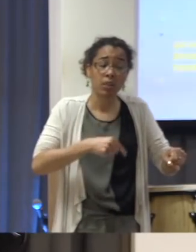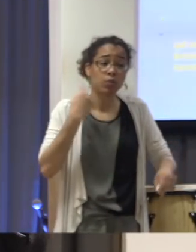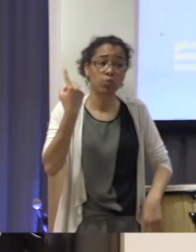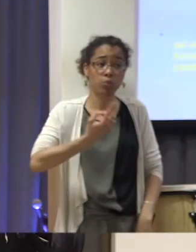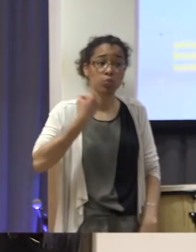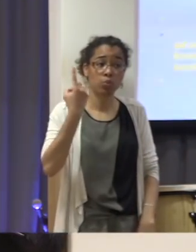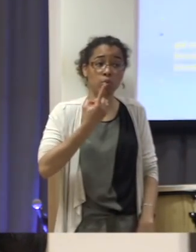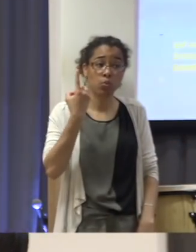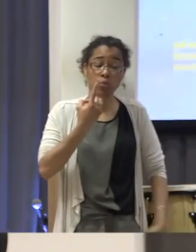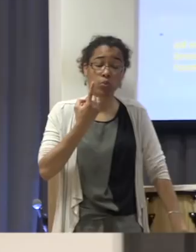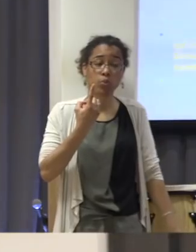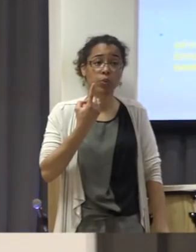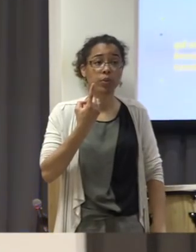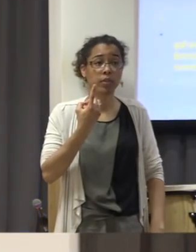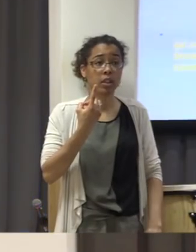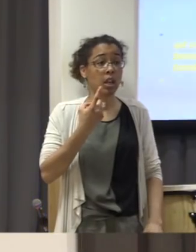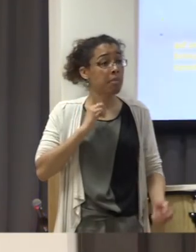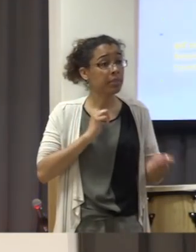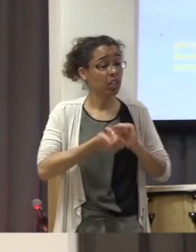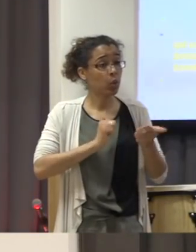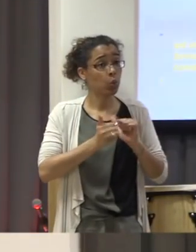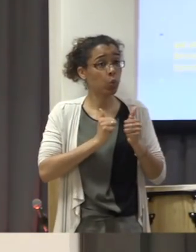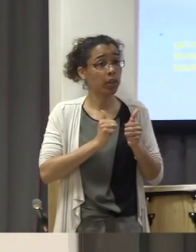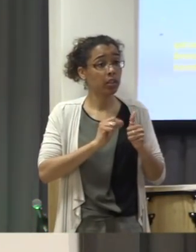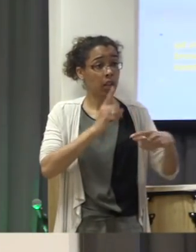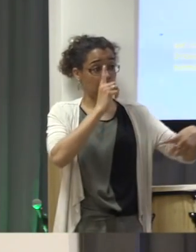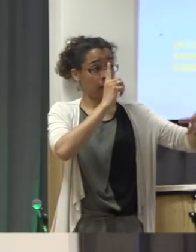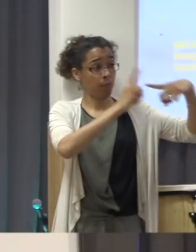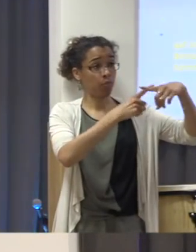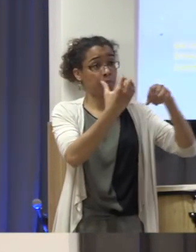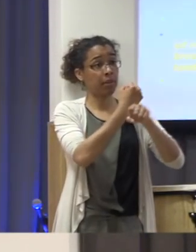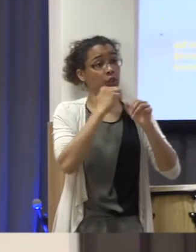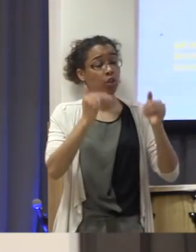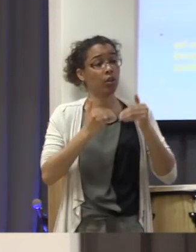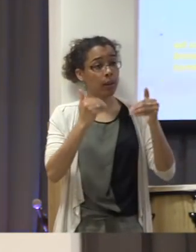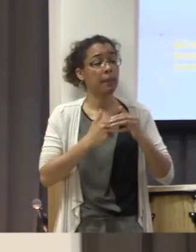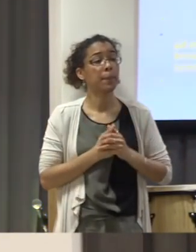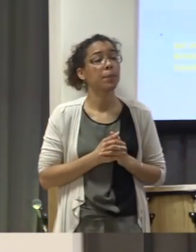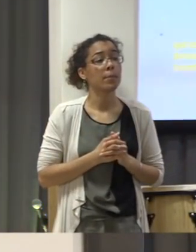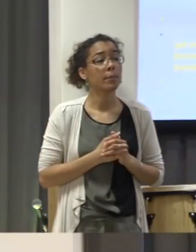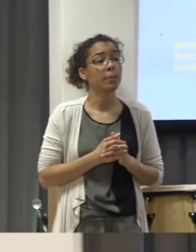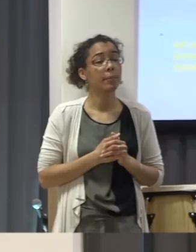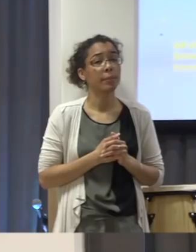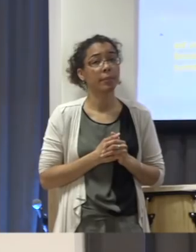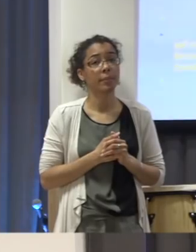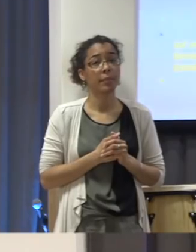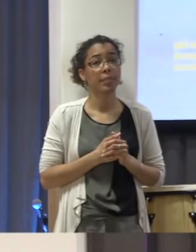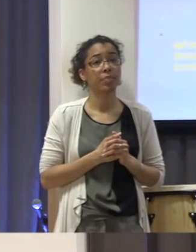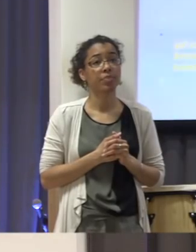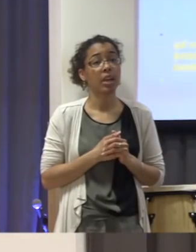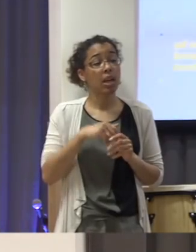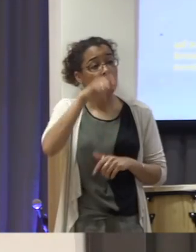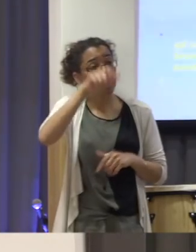toujours, malgré courir, atteindre notre but. Nous avons la vie de l'éternité. Soutenir